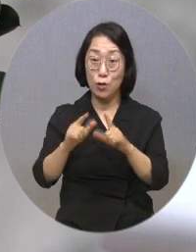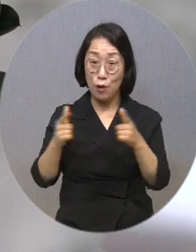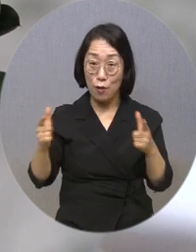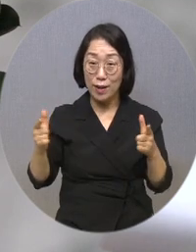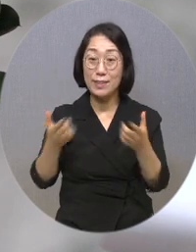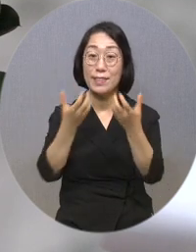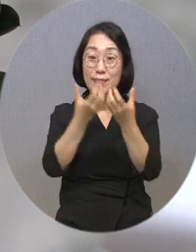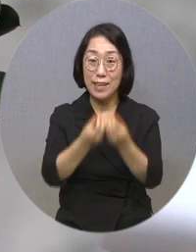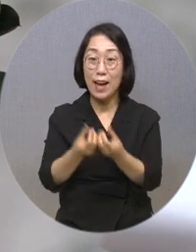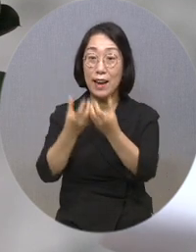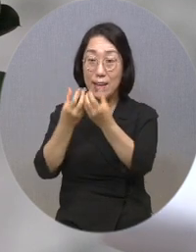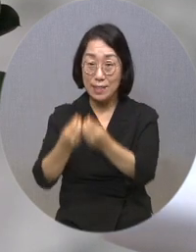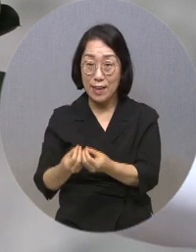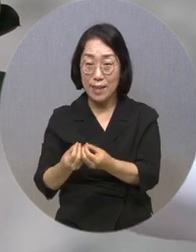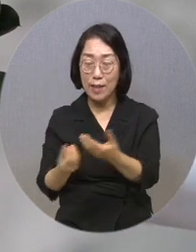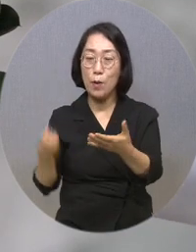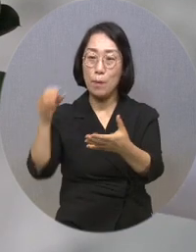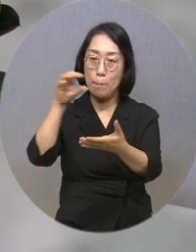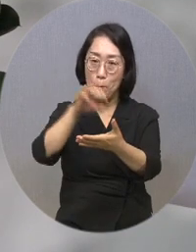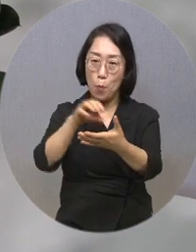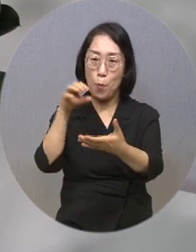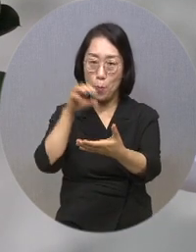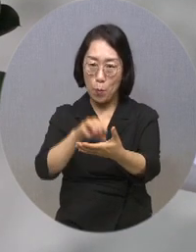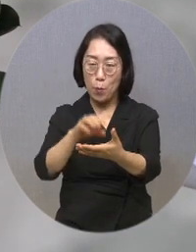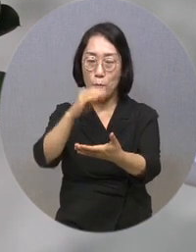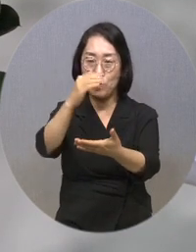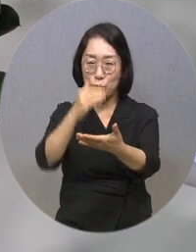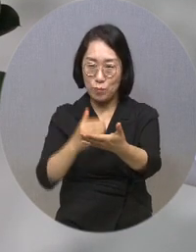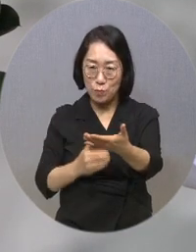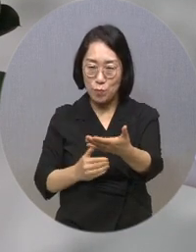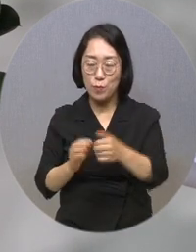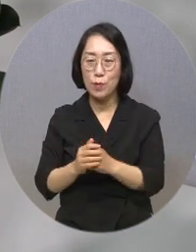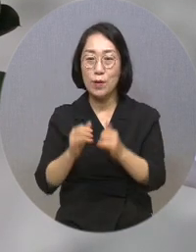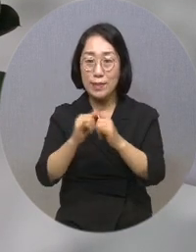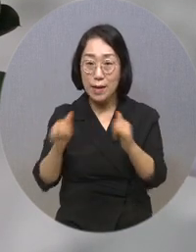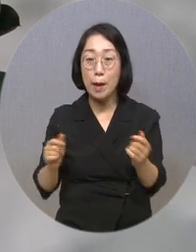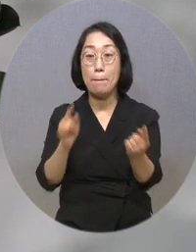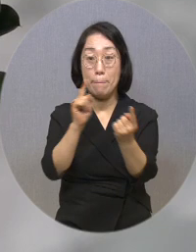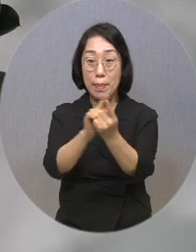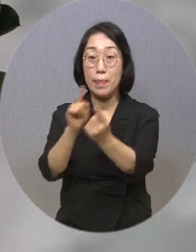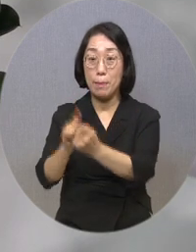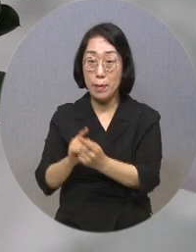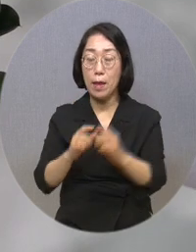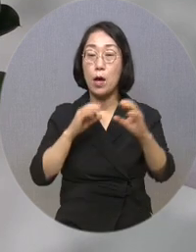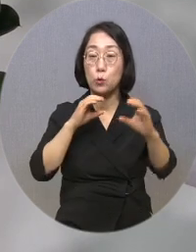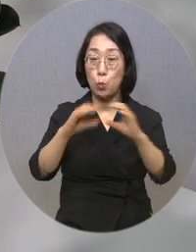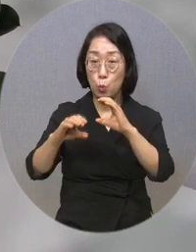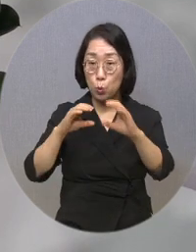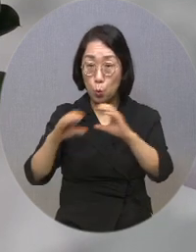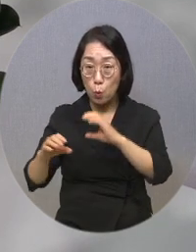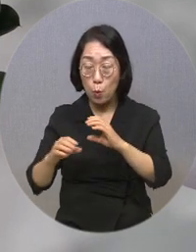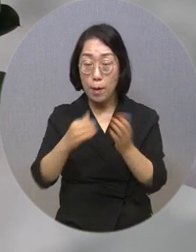사례들 뭐 이런 것들을 담아냈습니다. 그래서 주민들과 만나고 소통하고 거기서